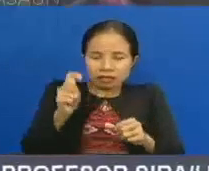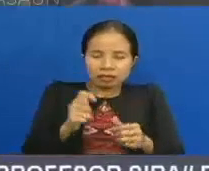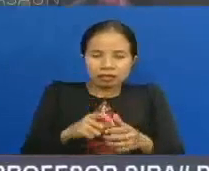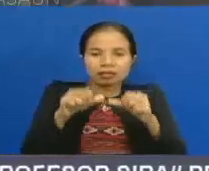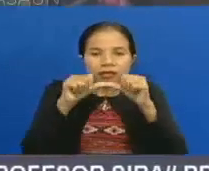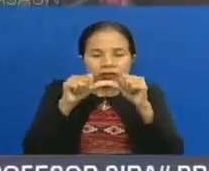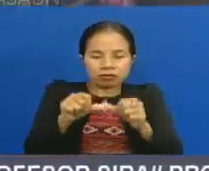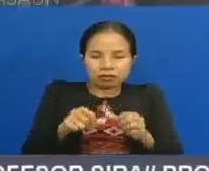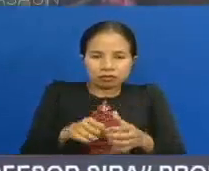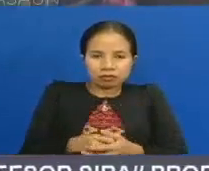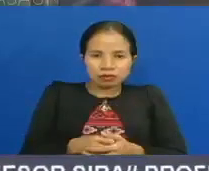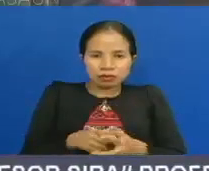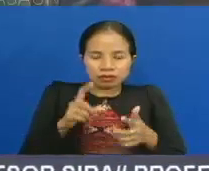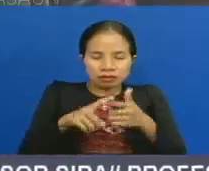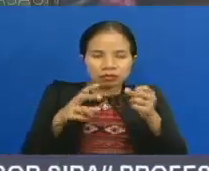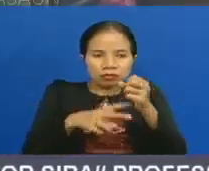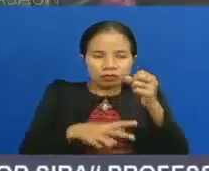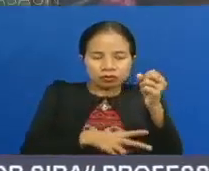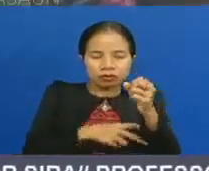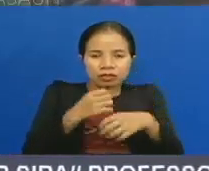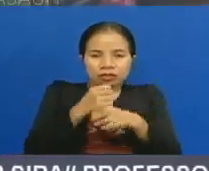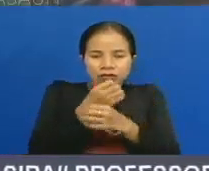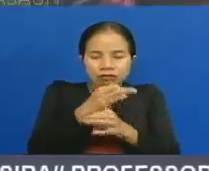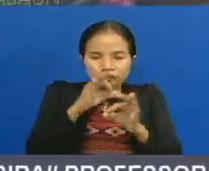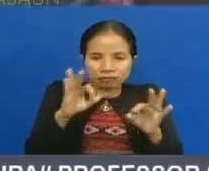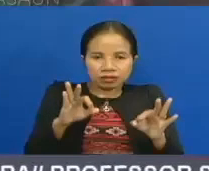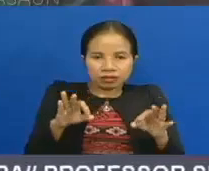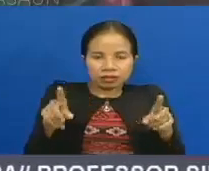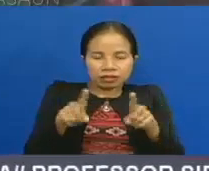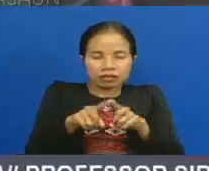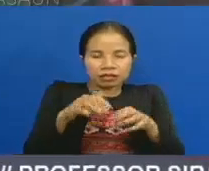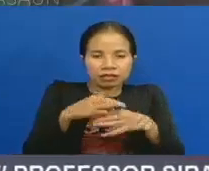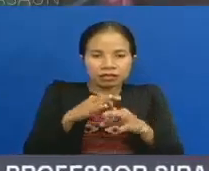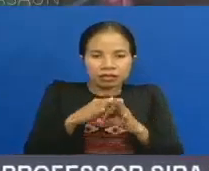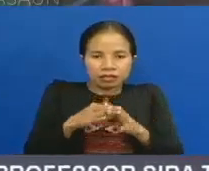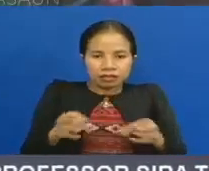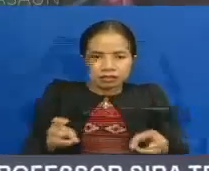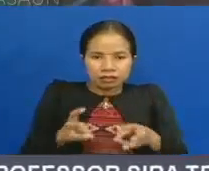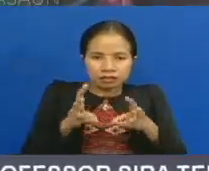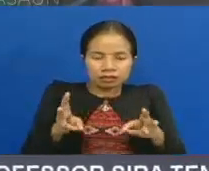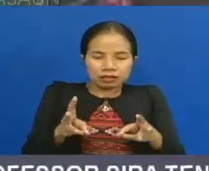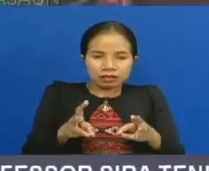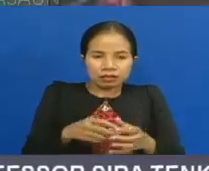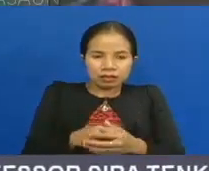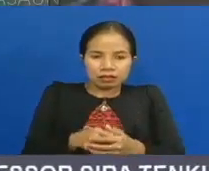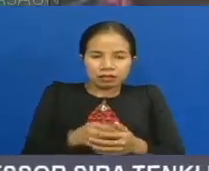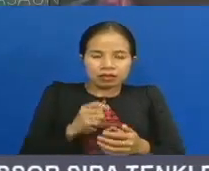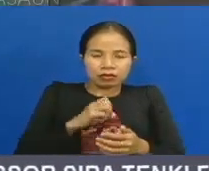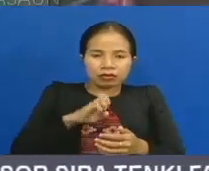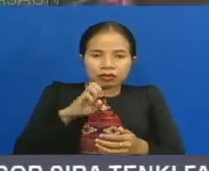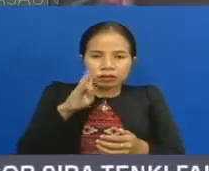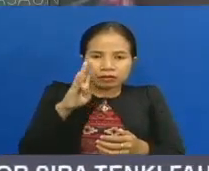dilanjutkan. Depois pontine halu hutu termasuk normalizasi estrada bitopa ho oi bahane continua